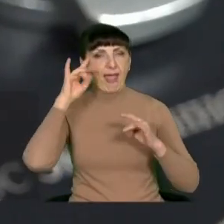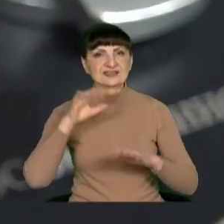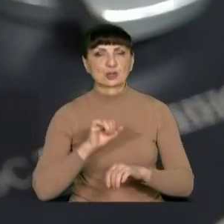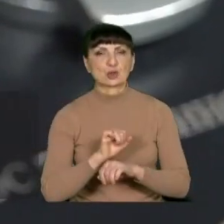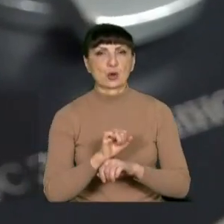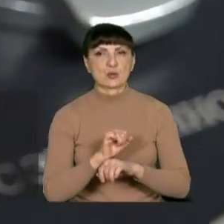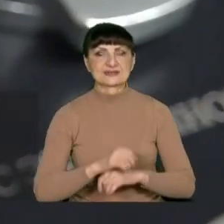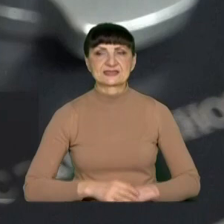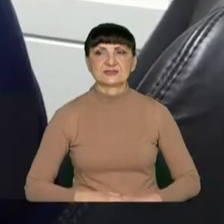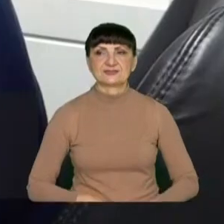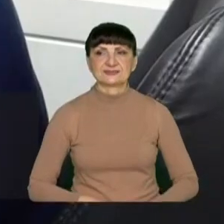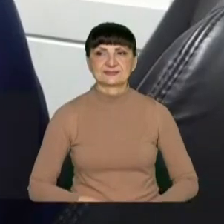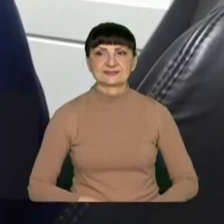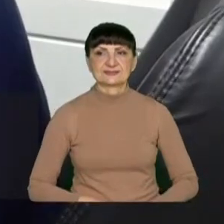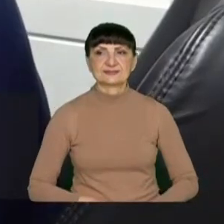тормоза.